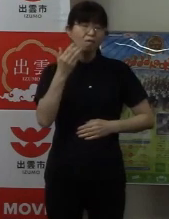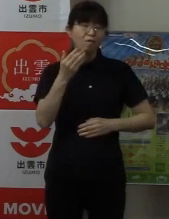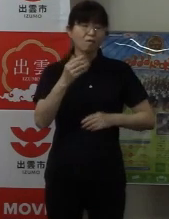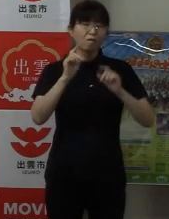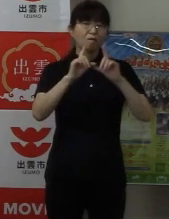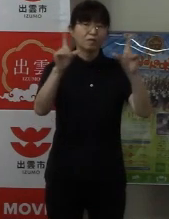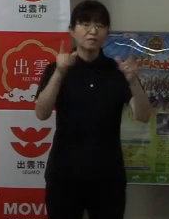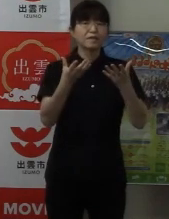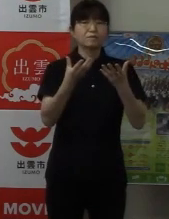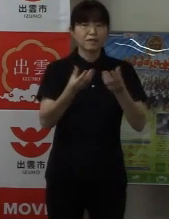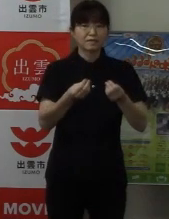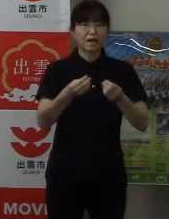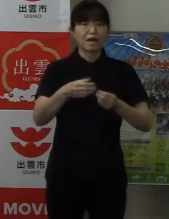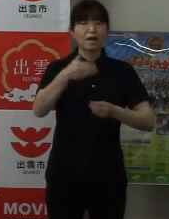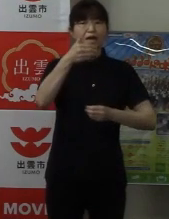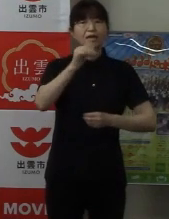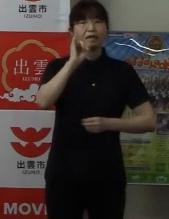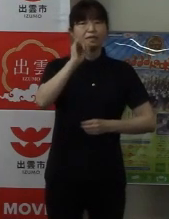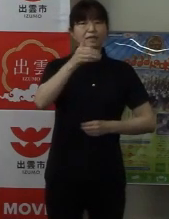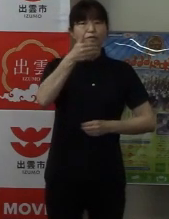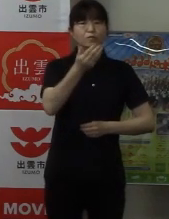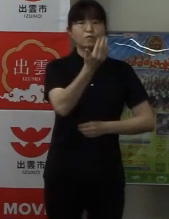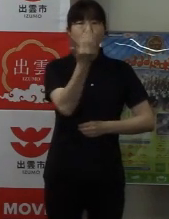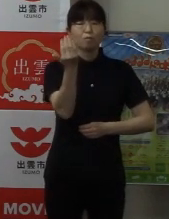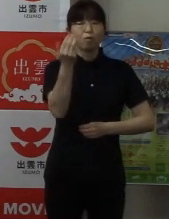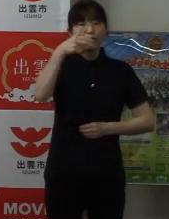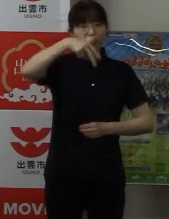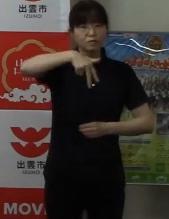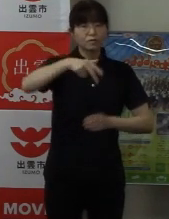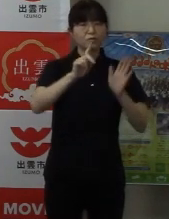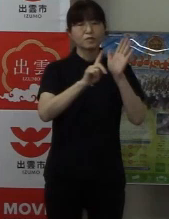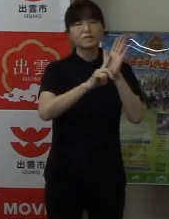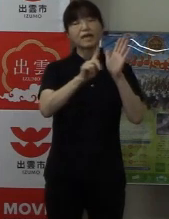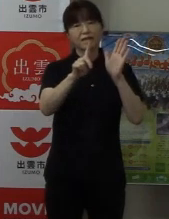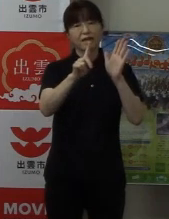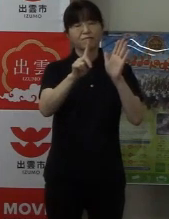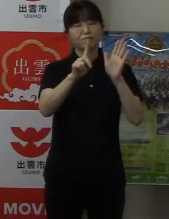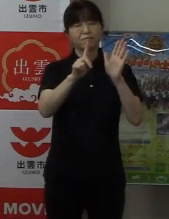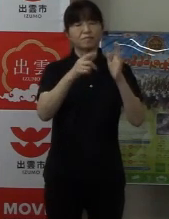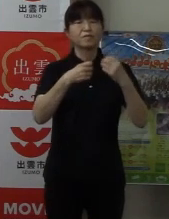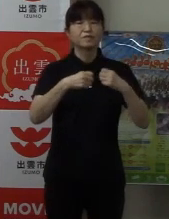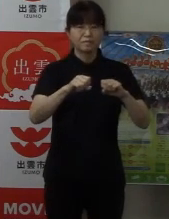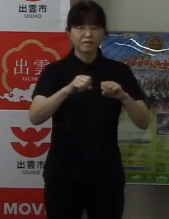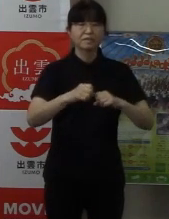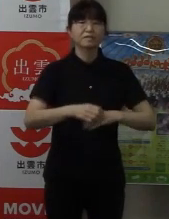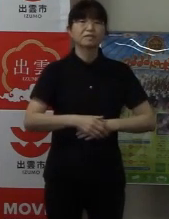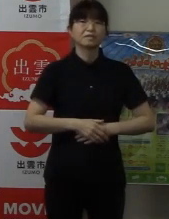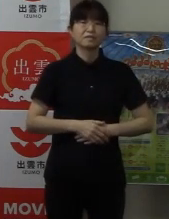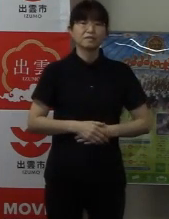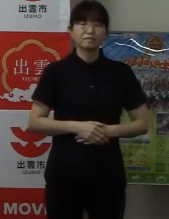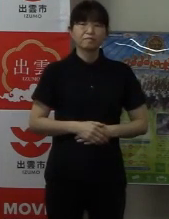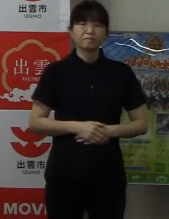ただいております久保宣言を行うこととしております。